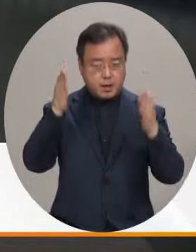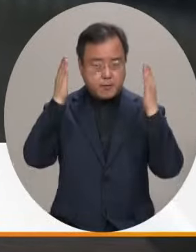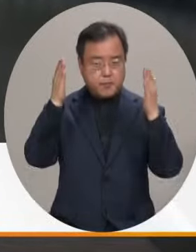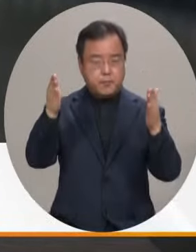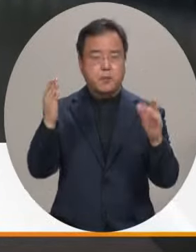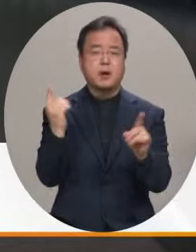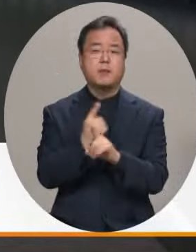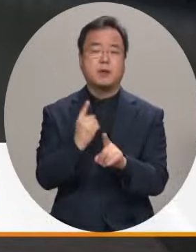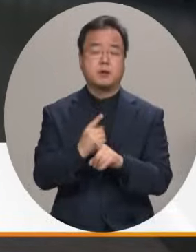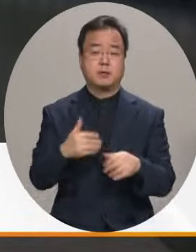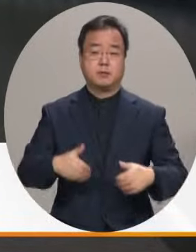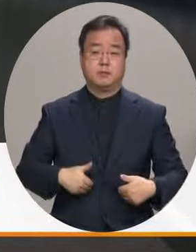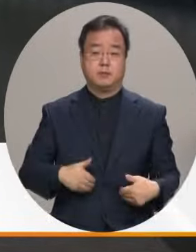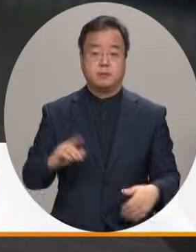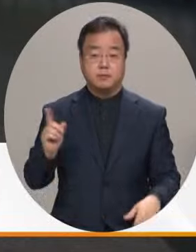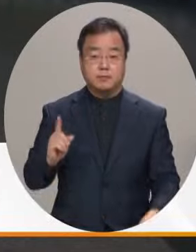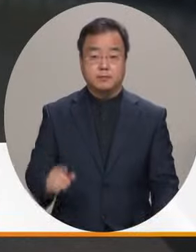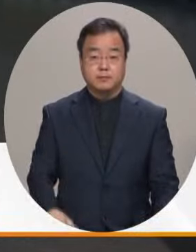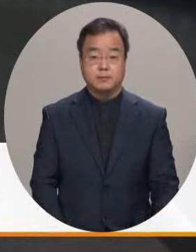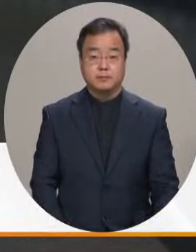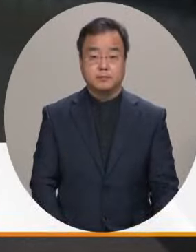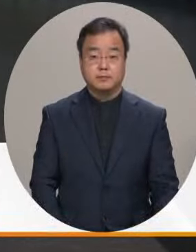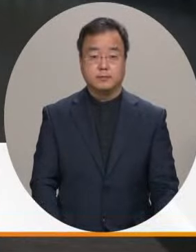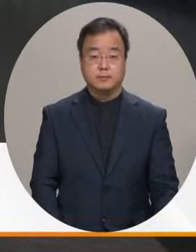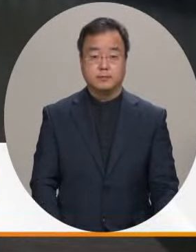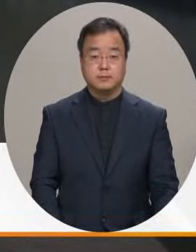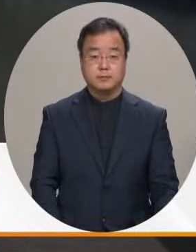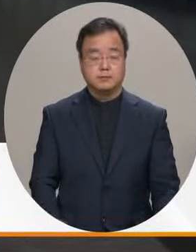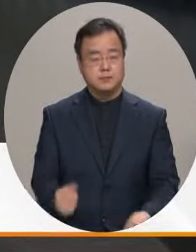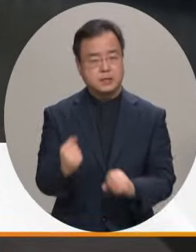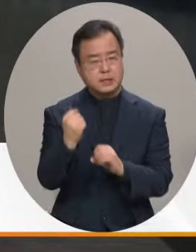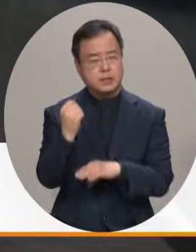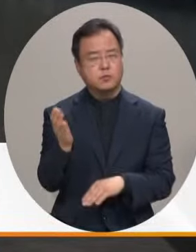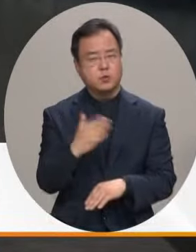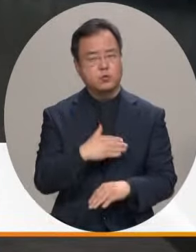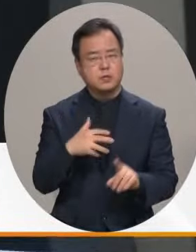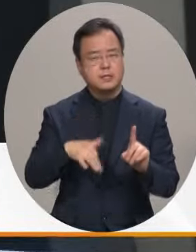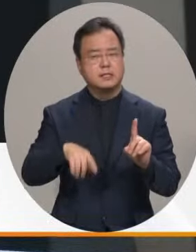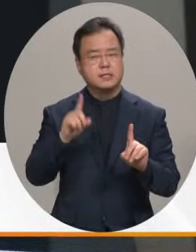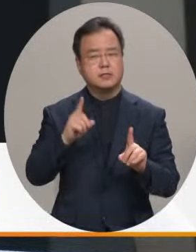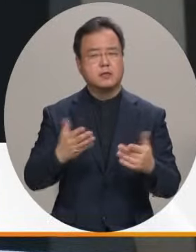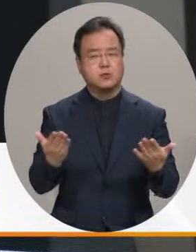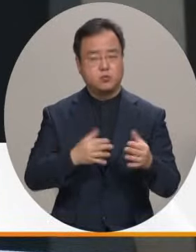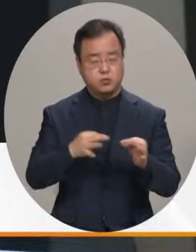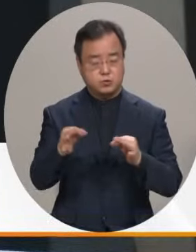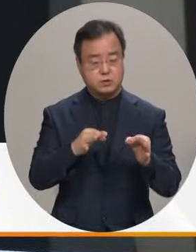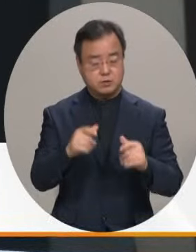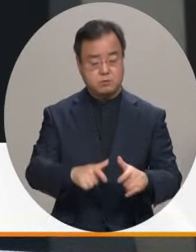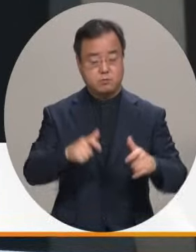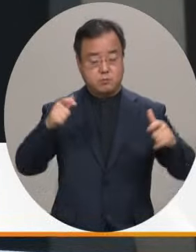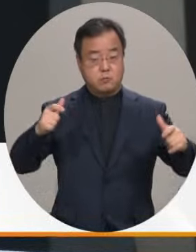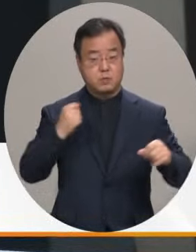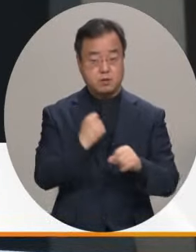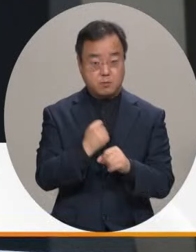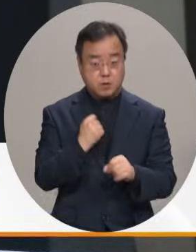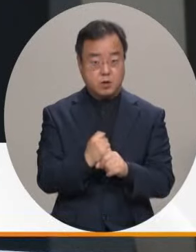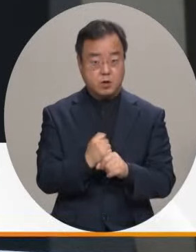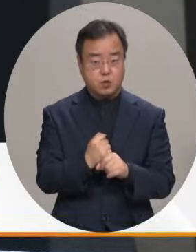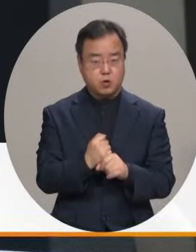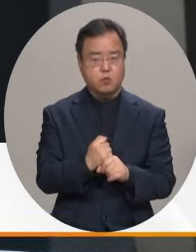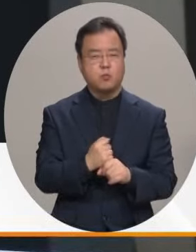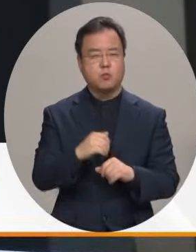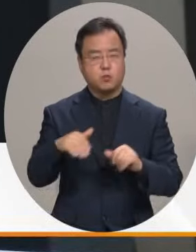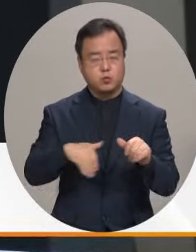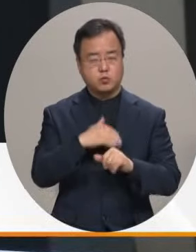달라져야 한다고 보십니까 뭐 가장 기본적으로 1차 노동 시장을 확대하고 이중노동시장 구조를